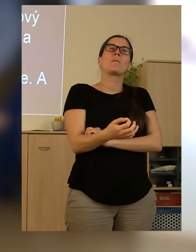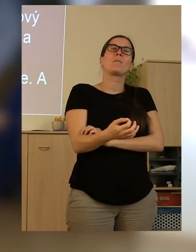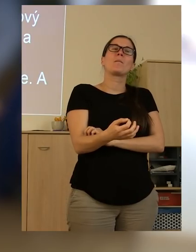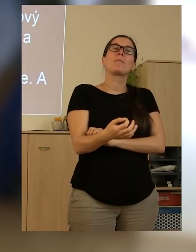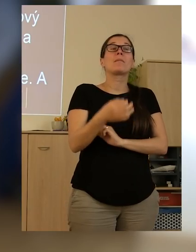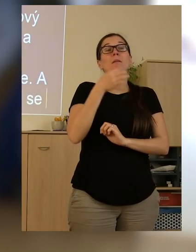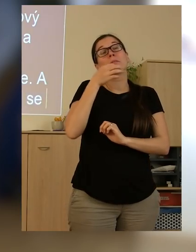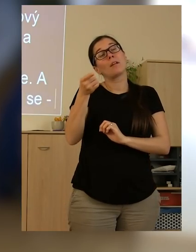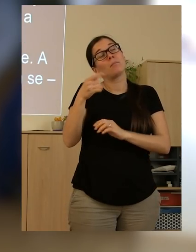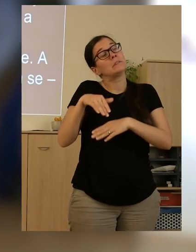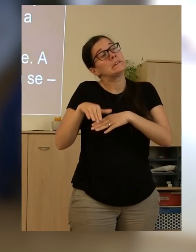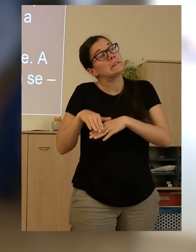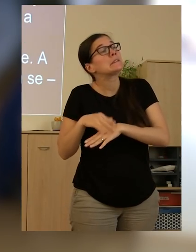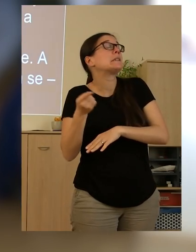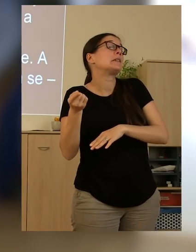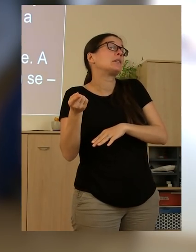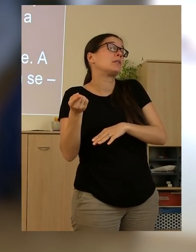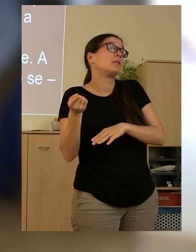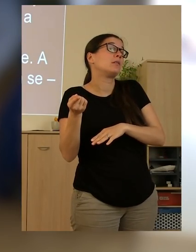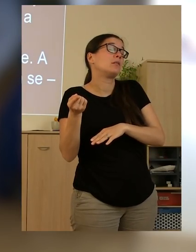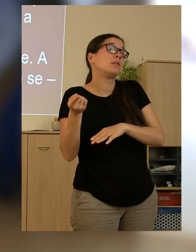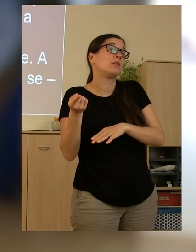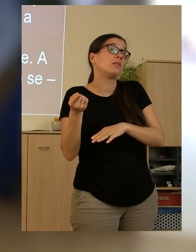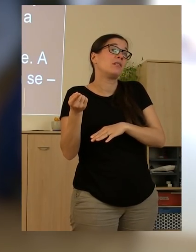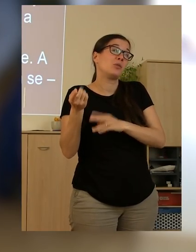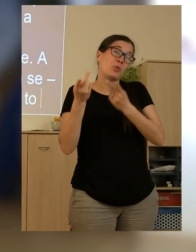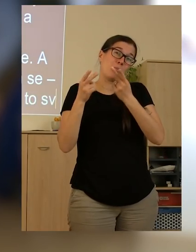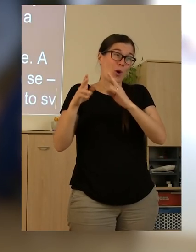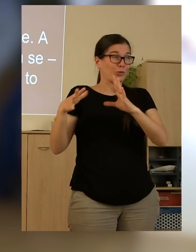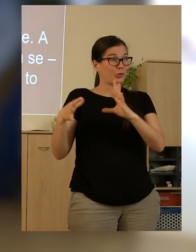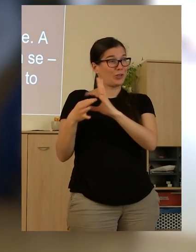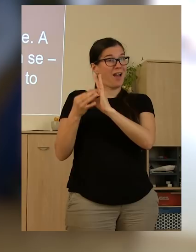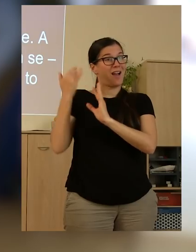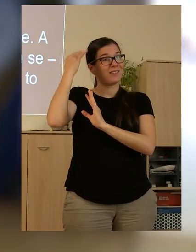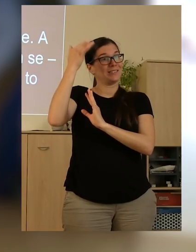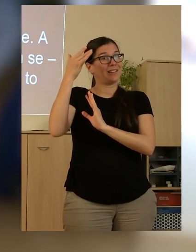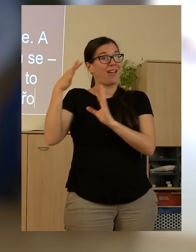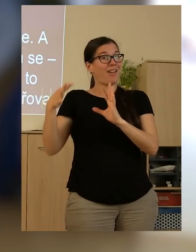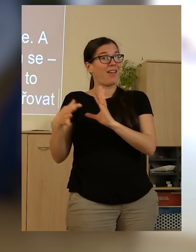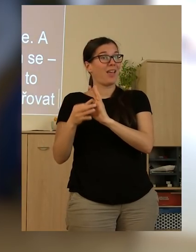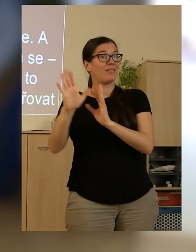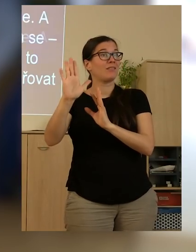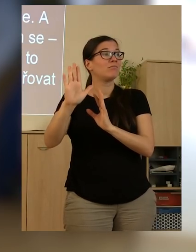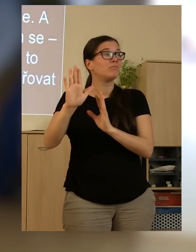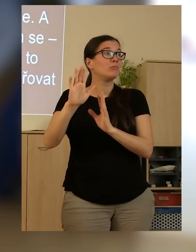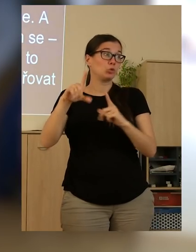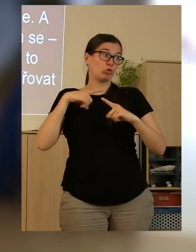nemáte pocit, že to svým způsobem může vyjadřovat váš základní pocit ze